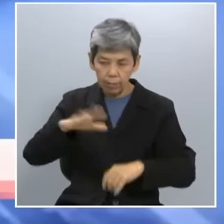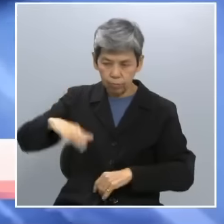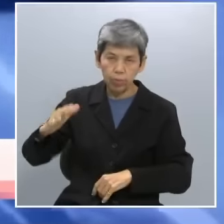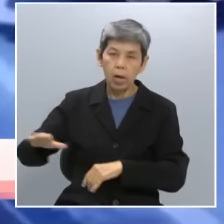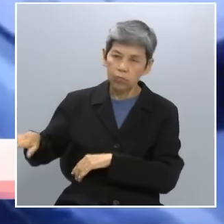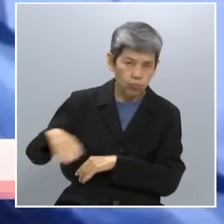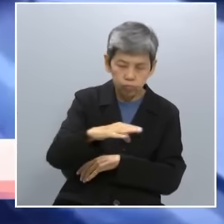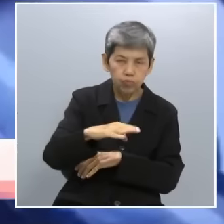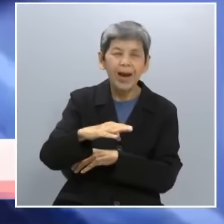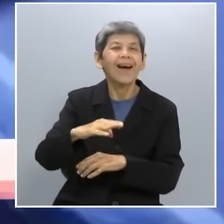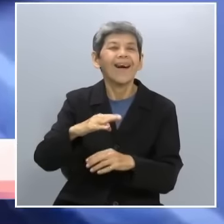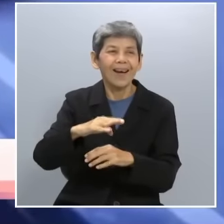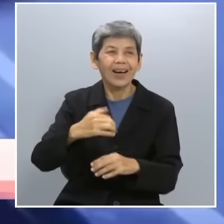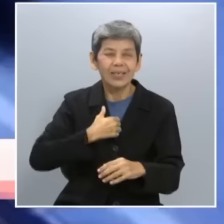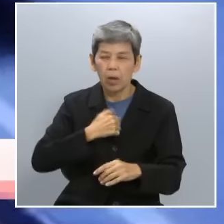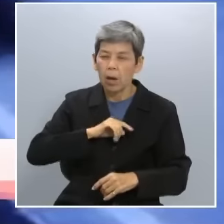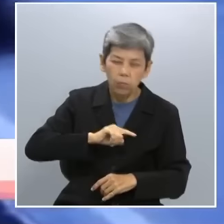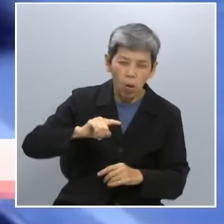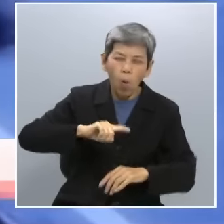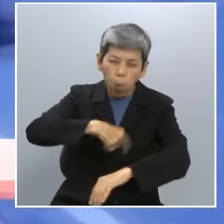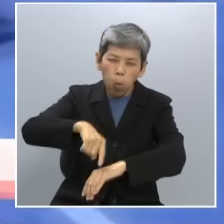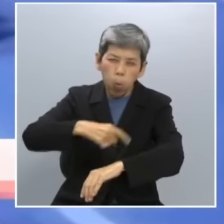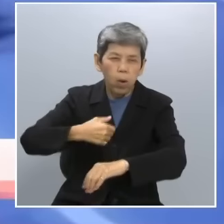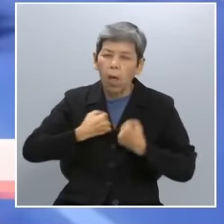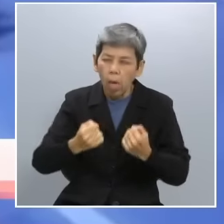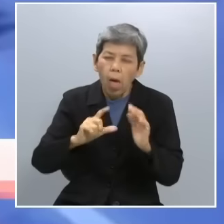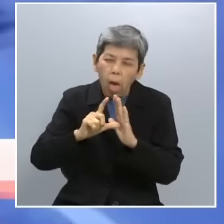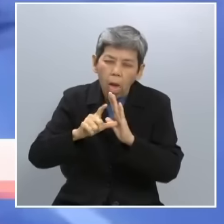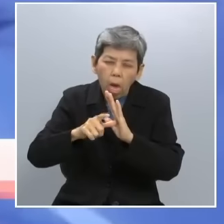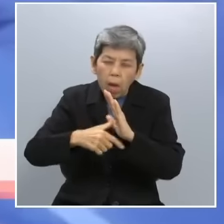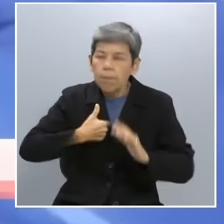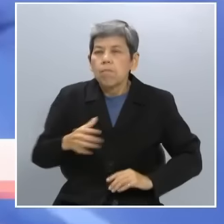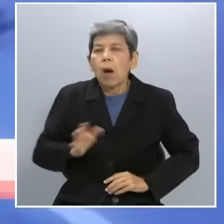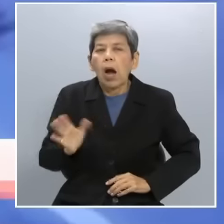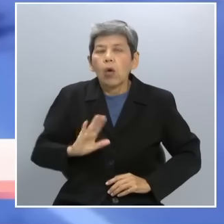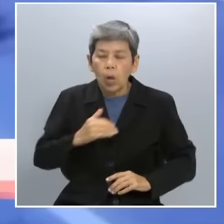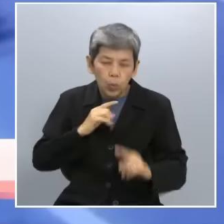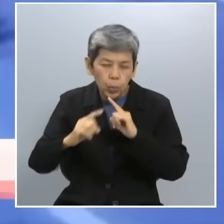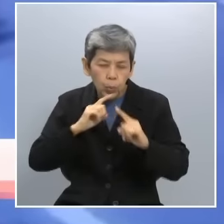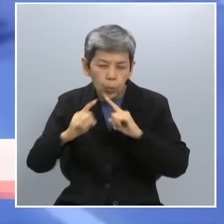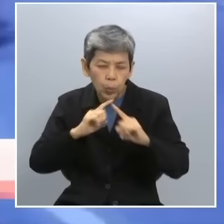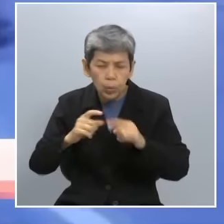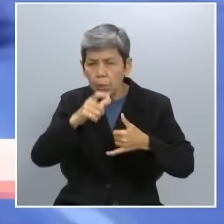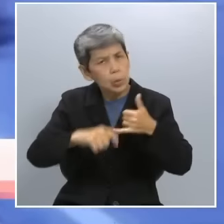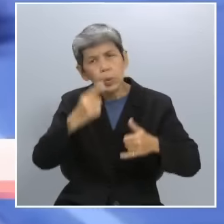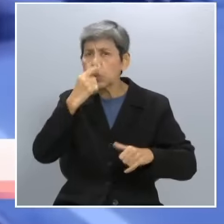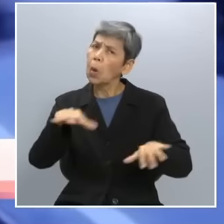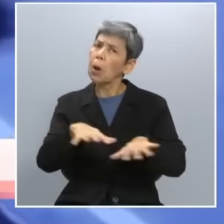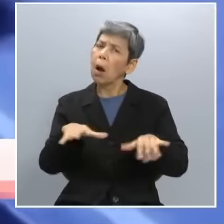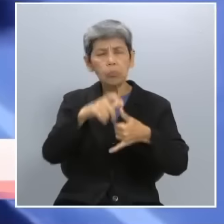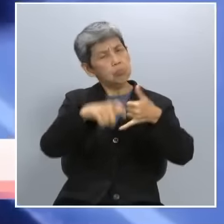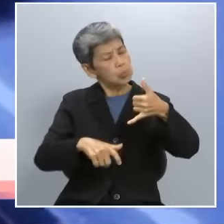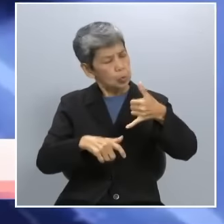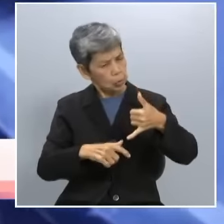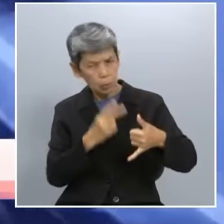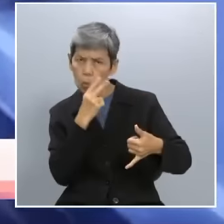รับช่วงต่อนะครับเพราะไปกลับหลายชั่วโมงตนเองเี่ไม่อยากขับรถตอนกลางคืนเท่าที่คุยกันเขาก็ไม่ได้มีอาการเป็นพิรุธอะไรหรือไม่